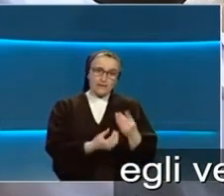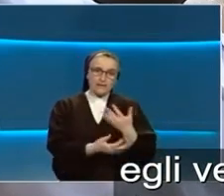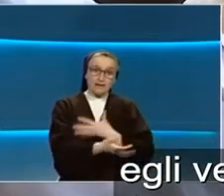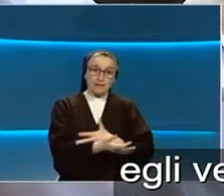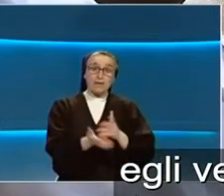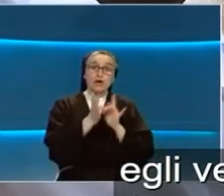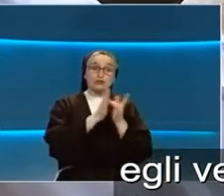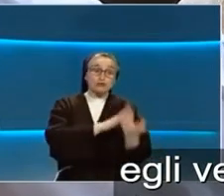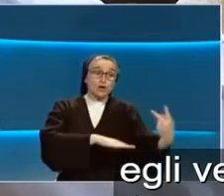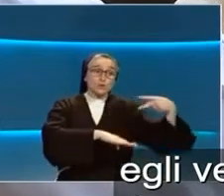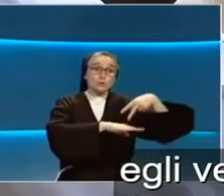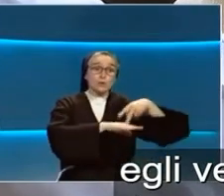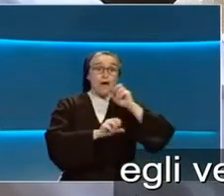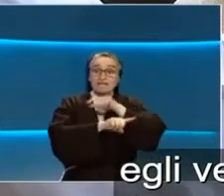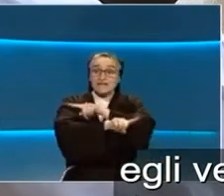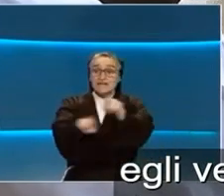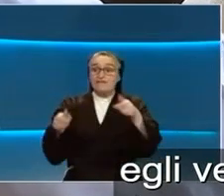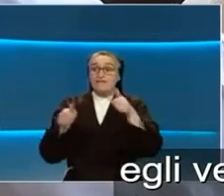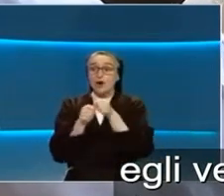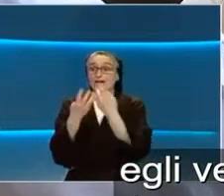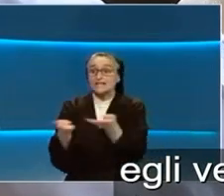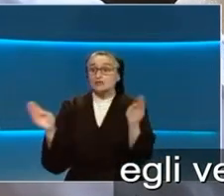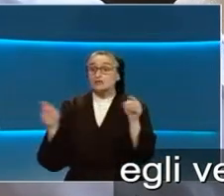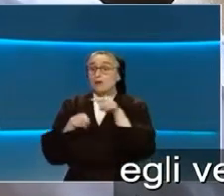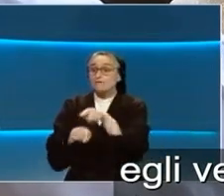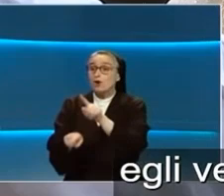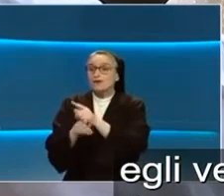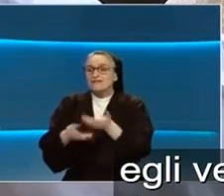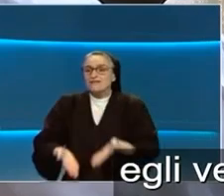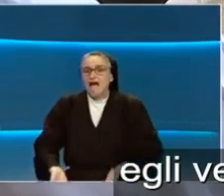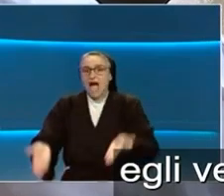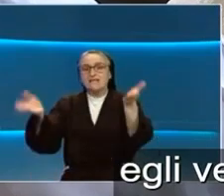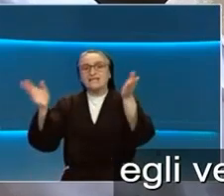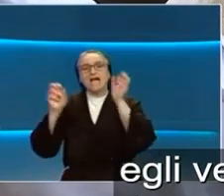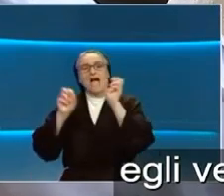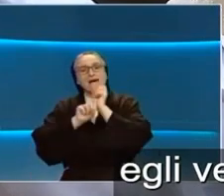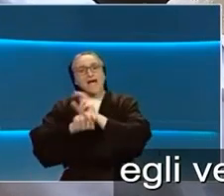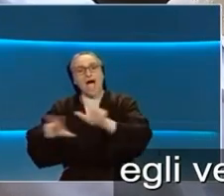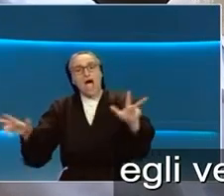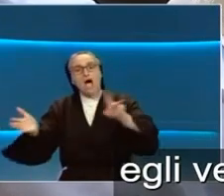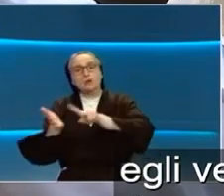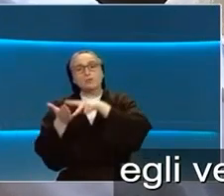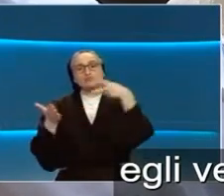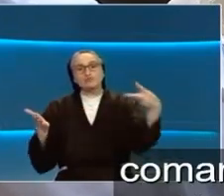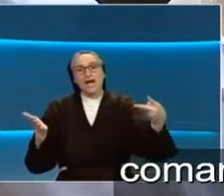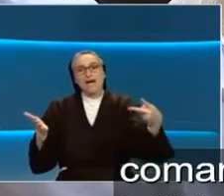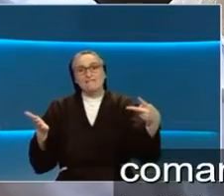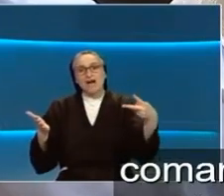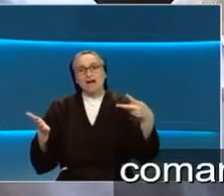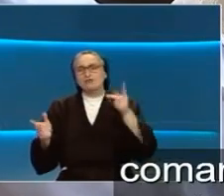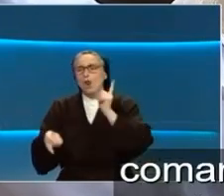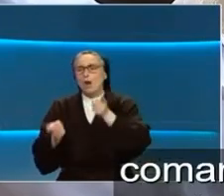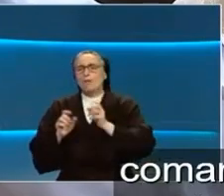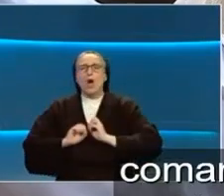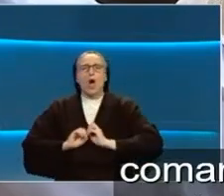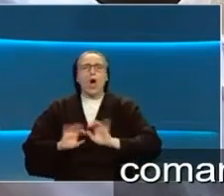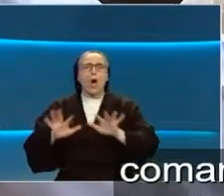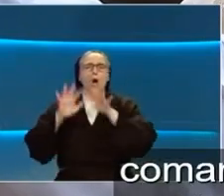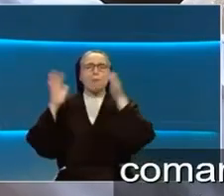risurrezione comandò ai discepoli: andate, annunciate il Vangelo a tutti i popoli,